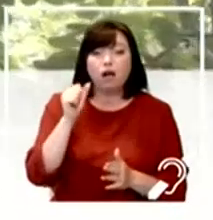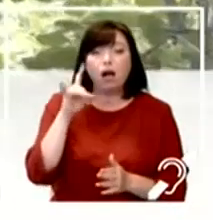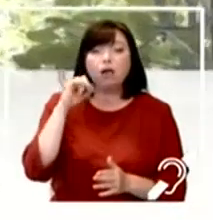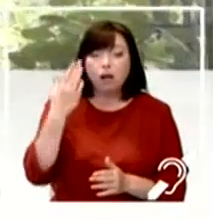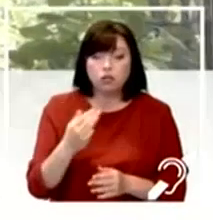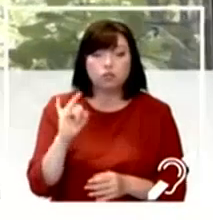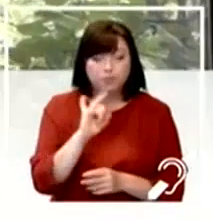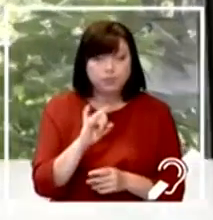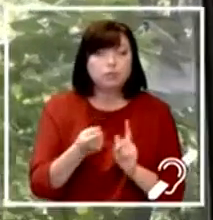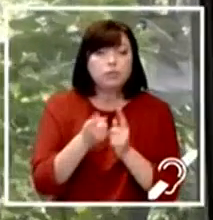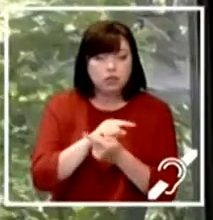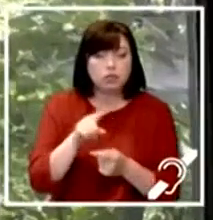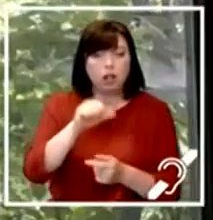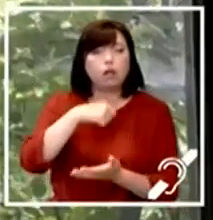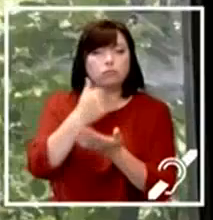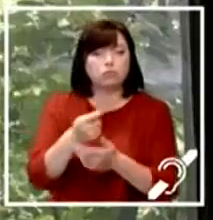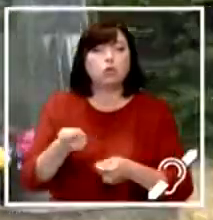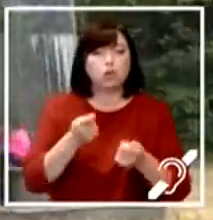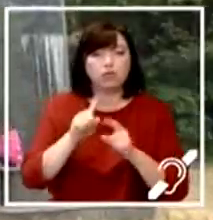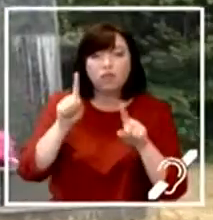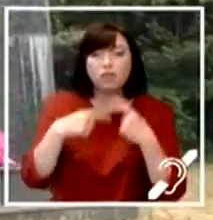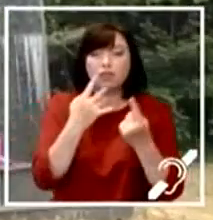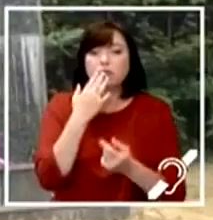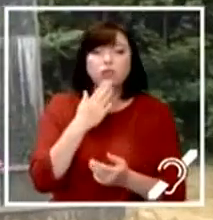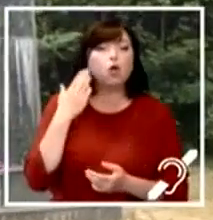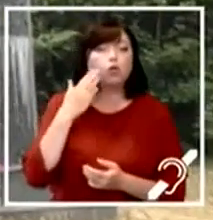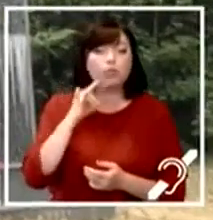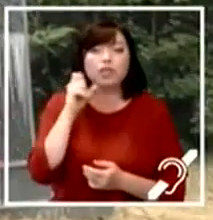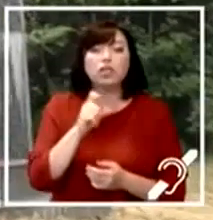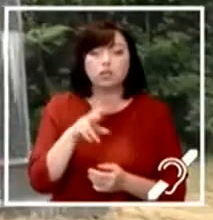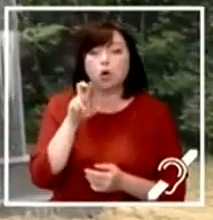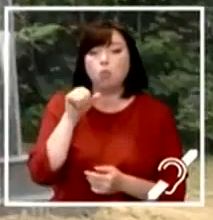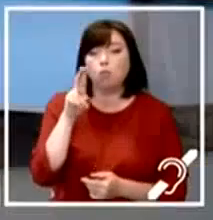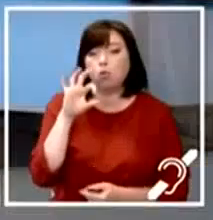și a devenit unul dintre conducătorii mișcării de renaștere națională a românilor din Bucovina.